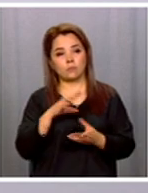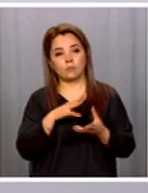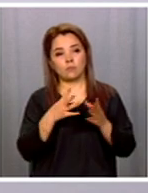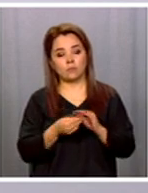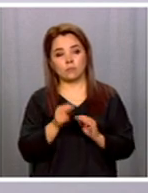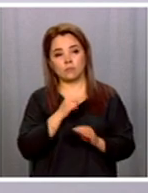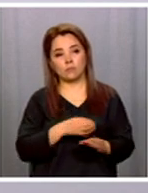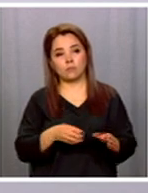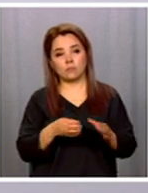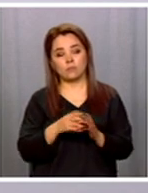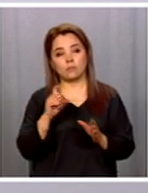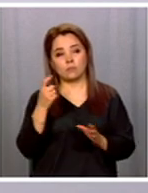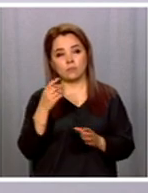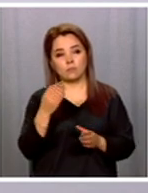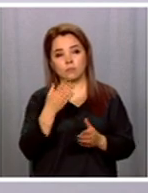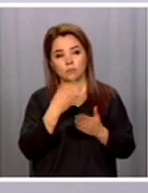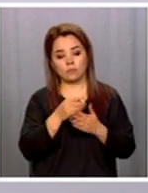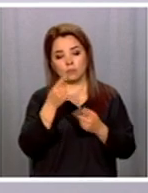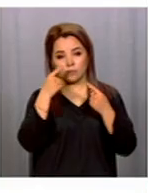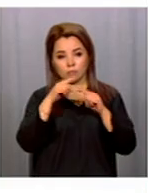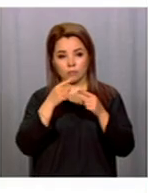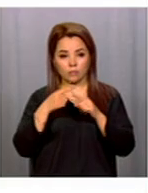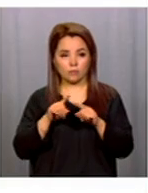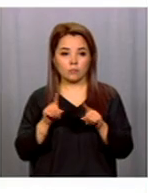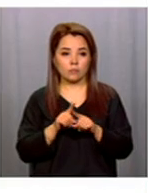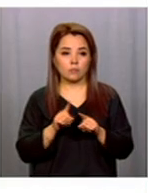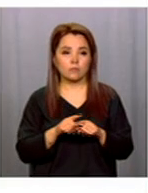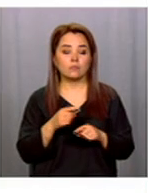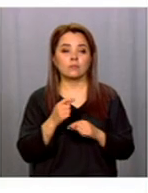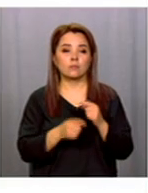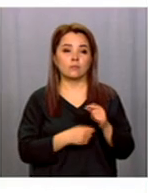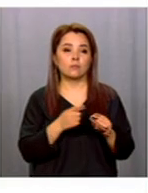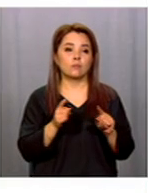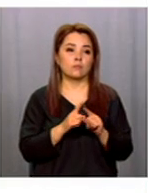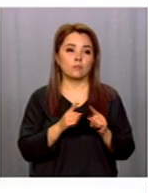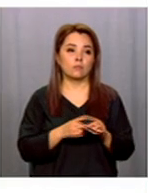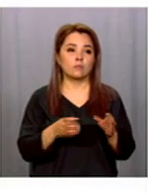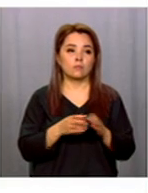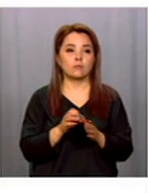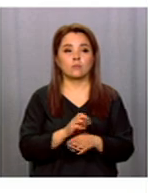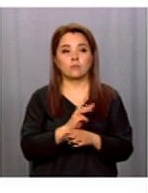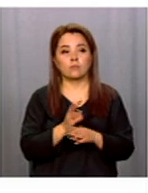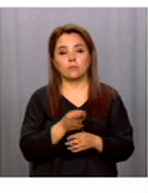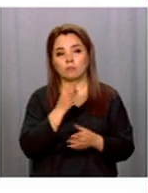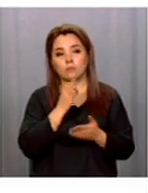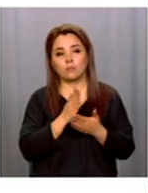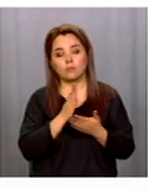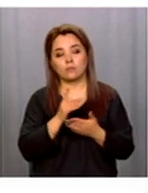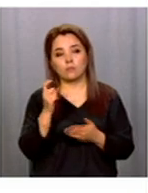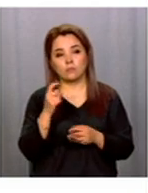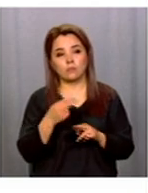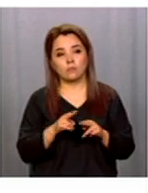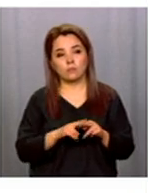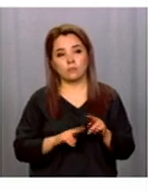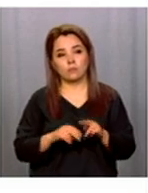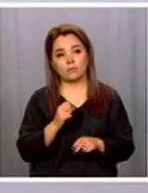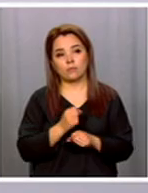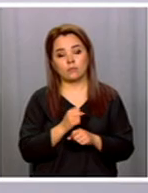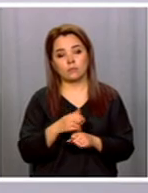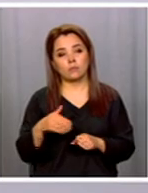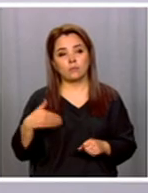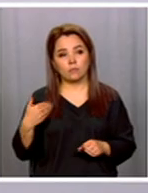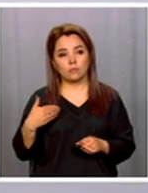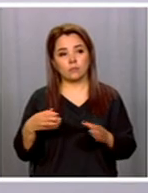салаларын химиялық технологиялармен және де материалдармен қамтамасыз етеді. Енді химия өнеркәсібінде органикалық синтез